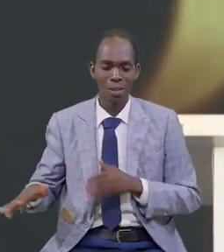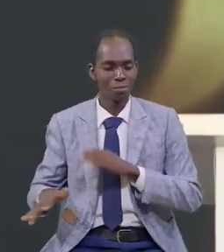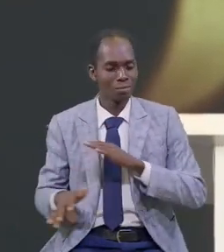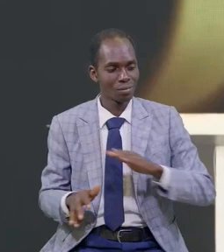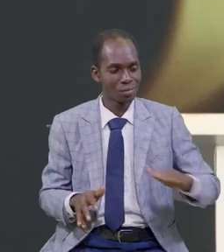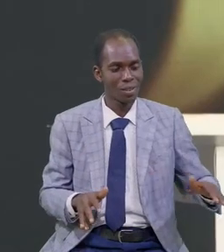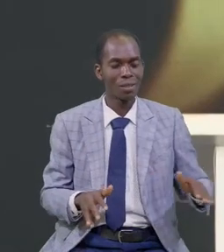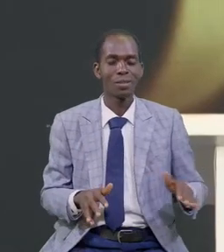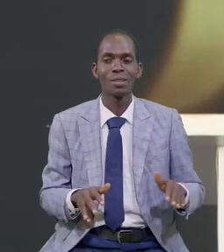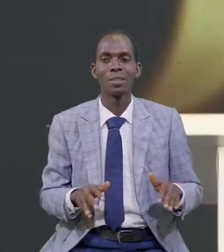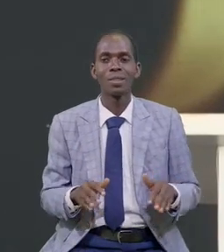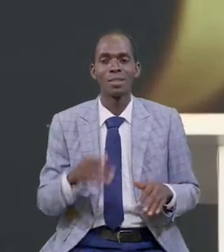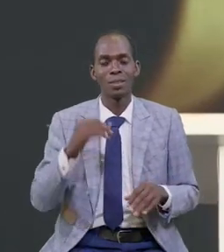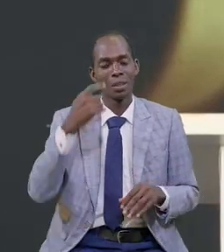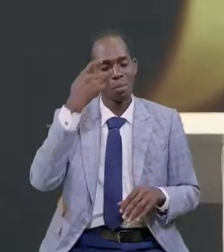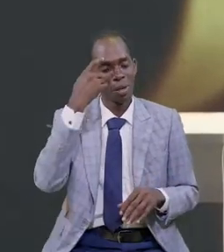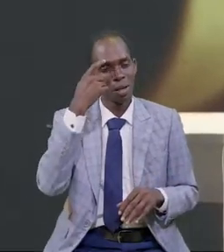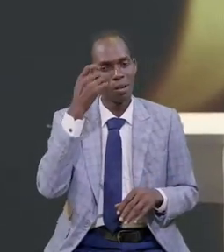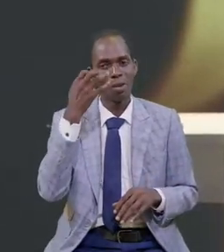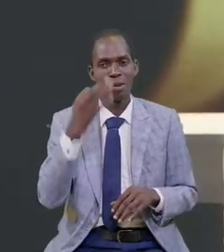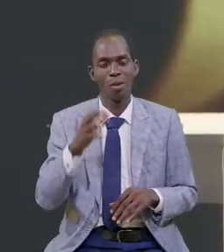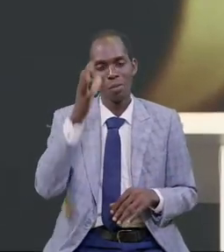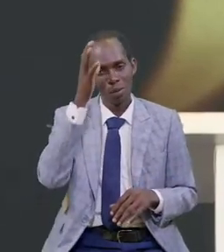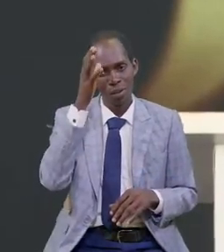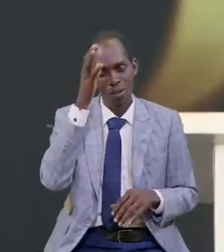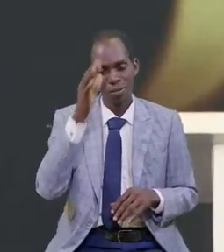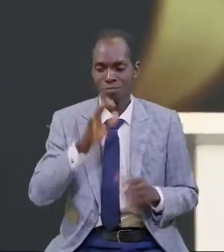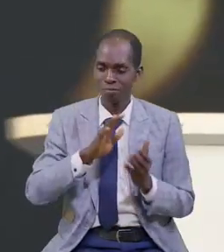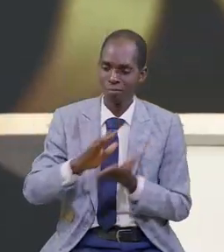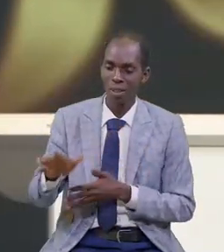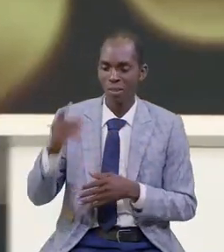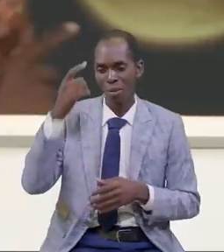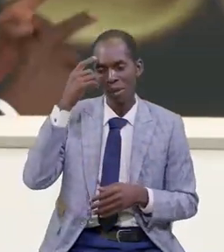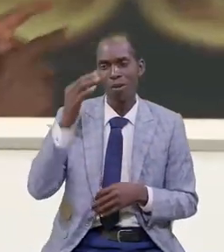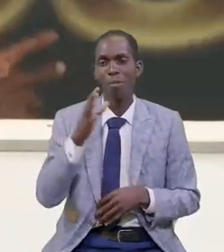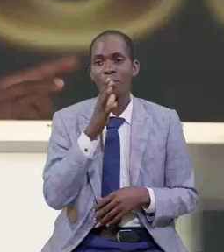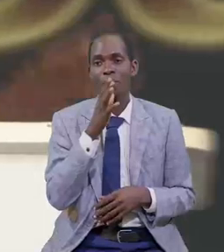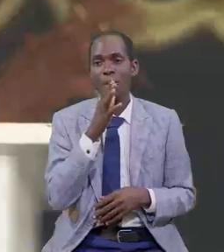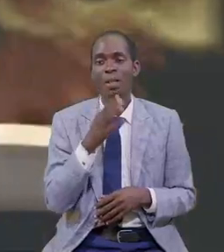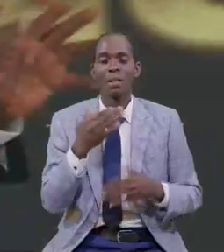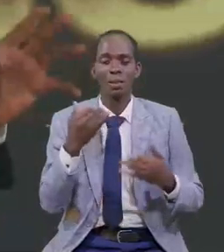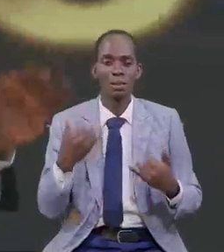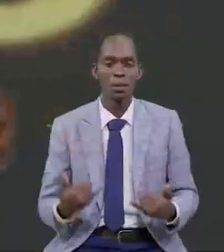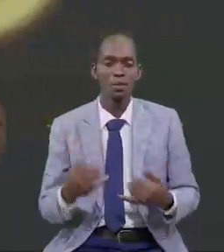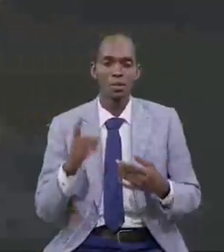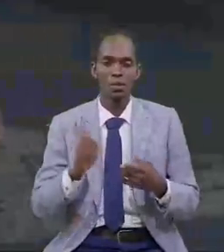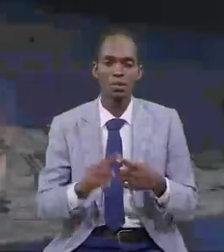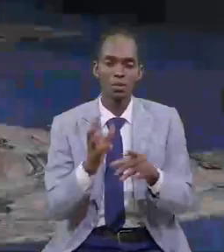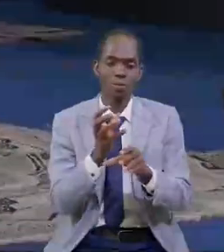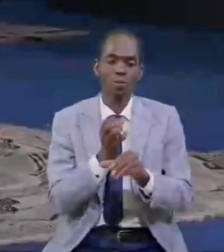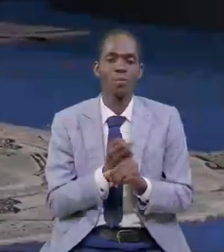a abandonné les sentiments l'état d'esprit de de mon père et de ma mère pour me